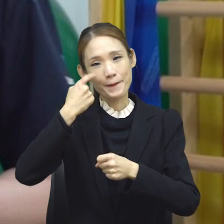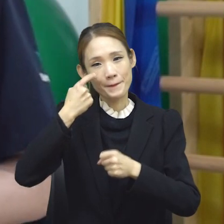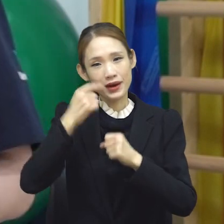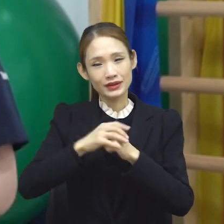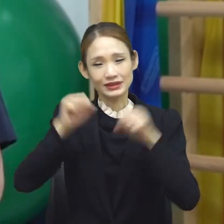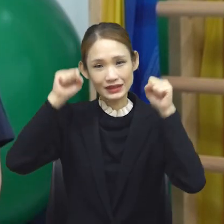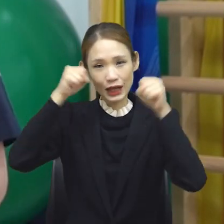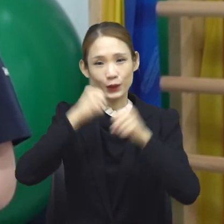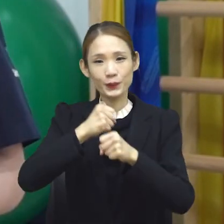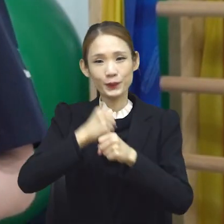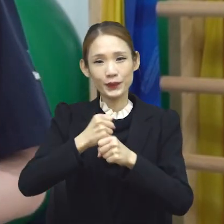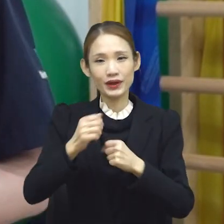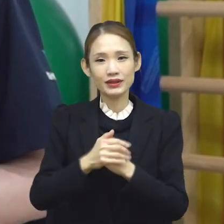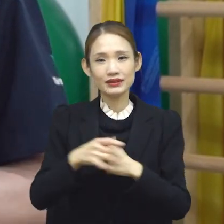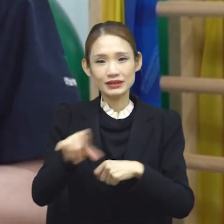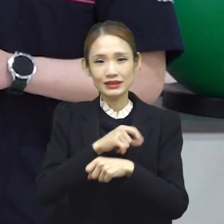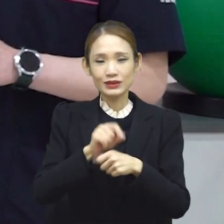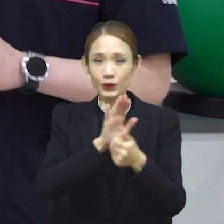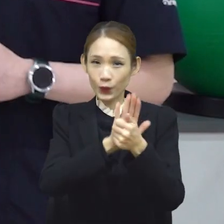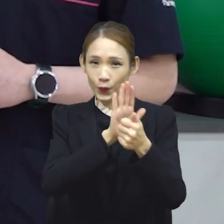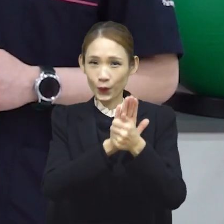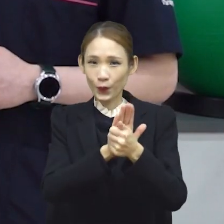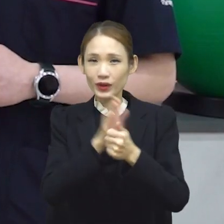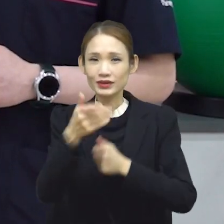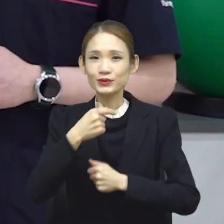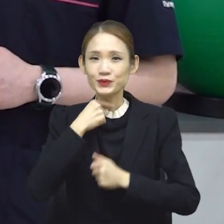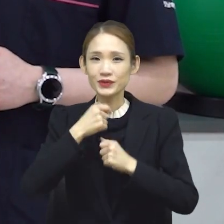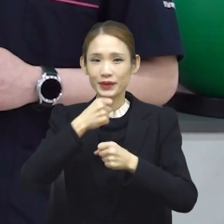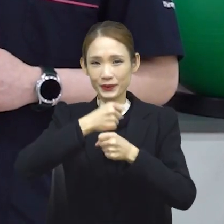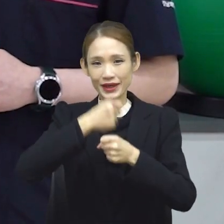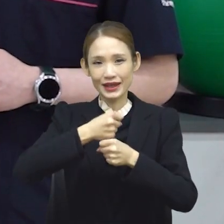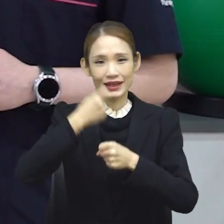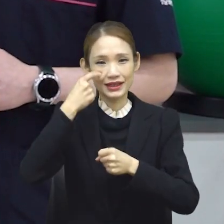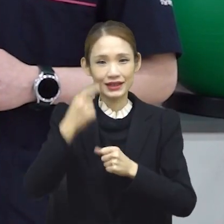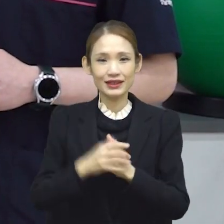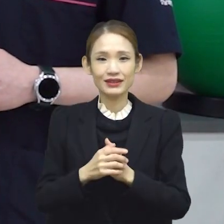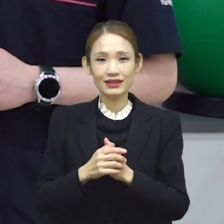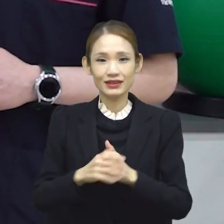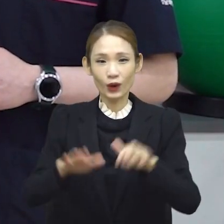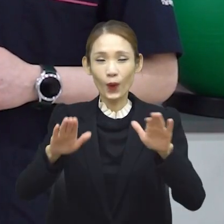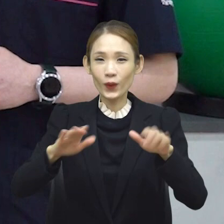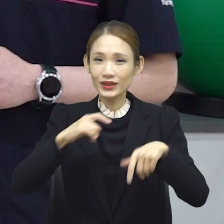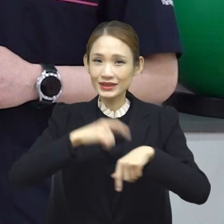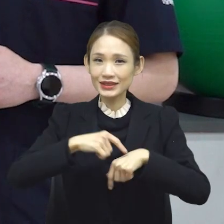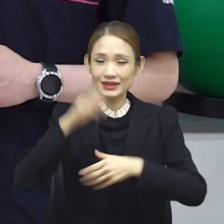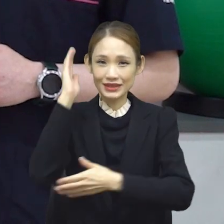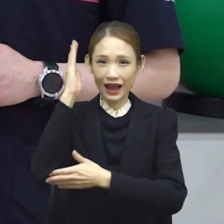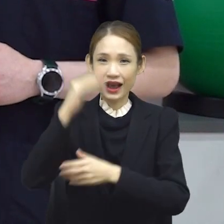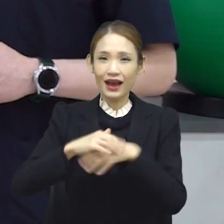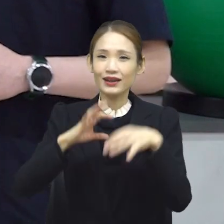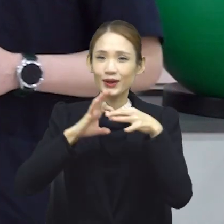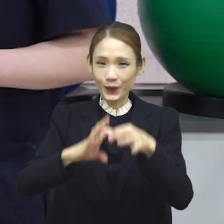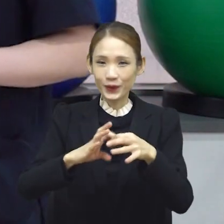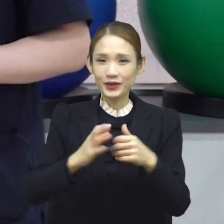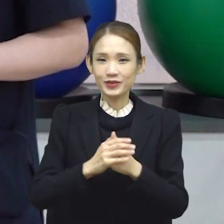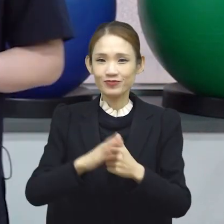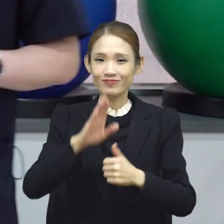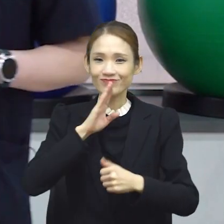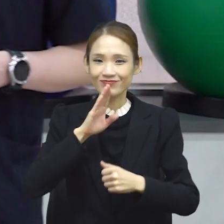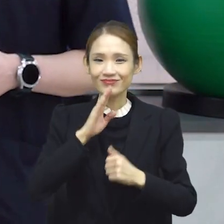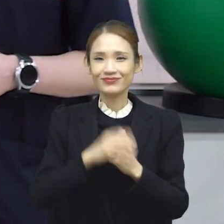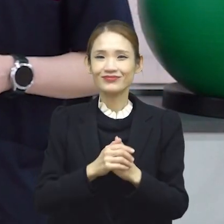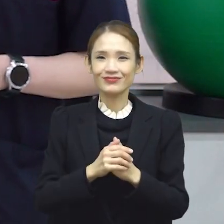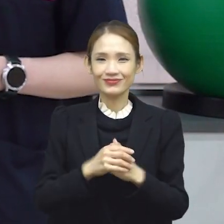체조를. 또 우리 특별히 이제 홍일 씨한테 도움될 만한 거를 한번 체조를 만들어 봤습니다. 와, 그럼 오늘 이 시간만을 위한 어떤 체조가 될수 있겠네요.